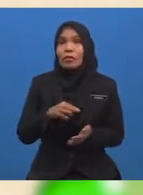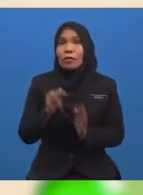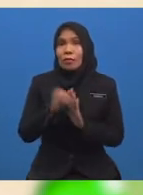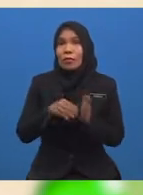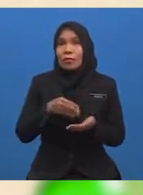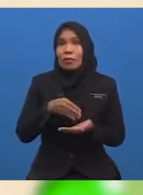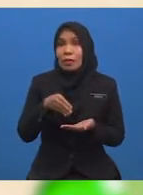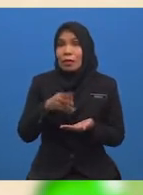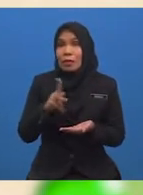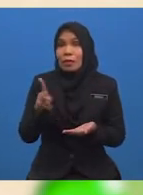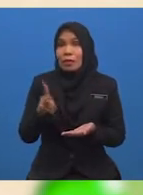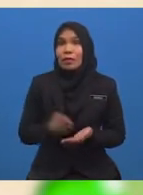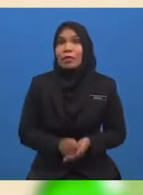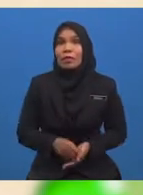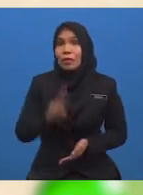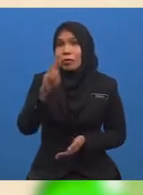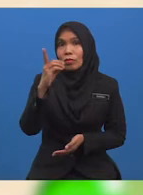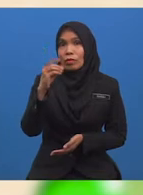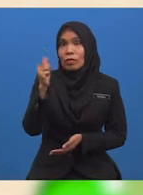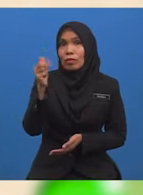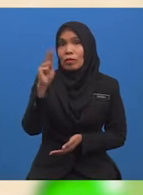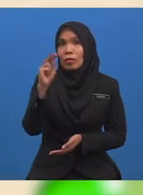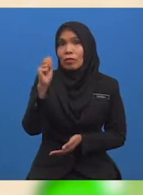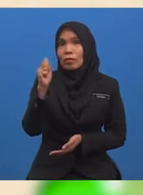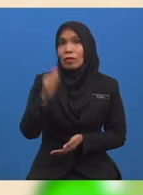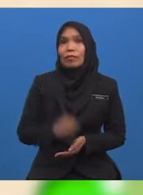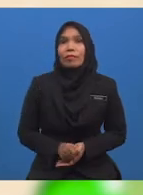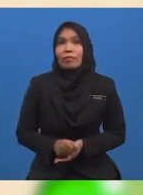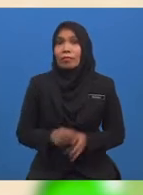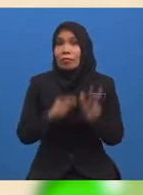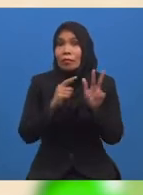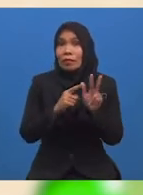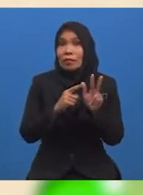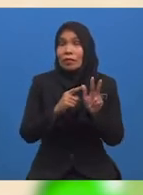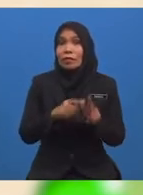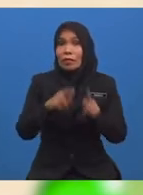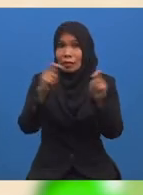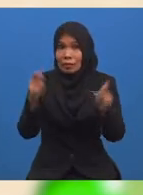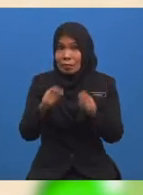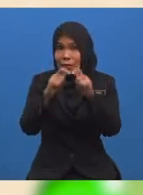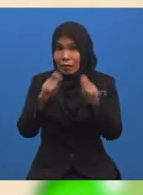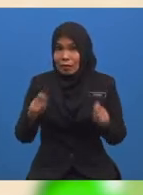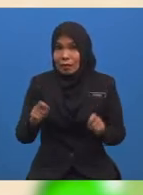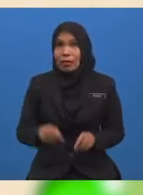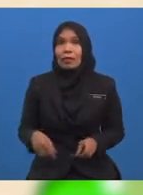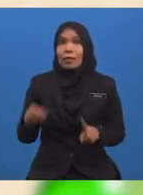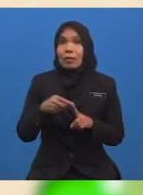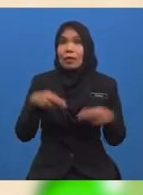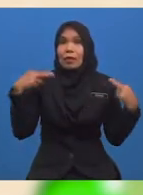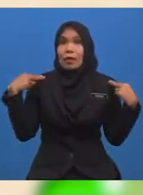kepada haiwan, sebagai sumber ubat-ubatan kepada manusia dan haiwan